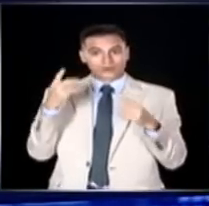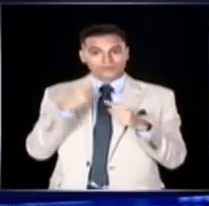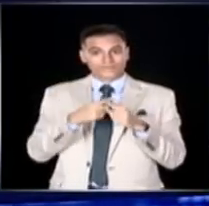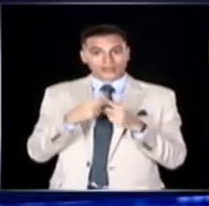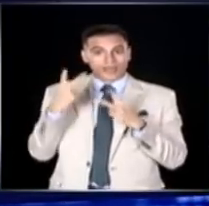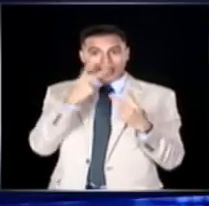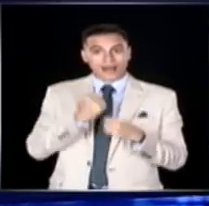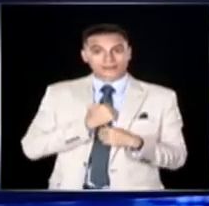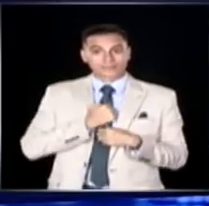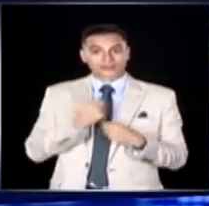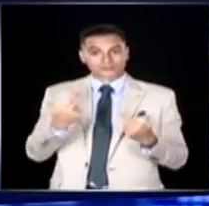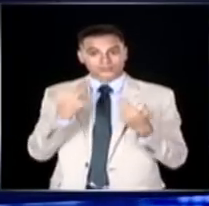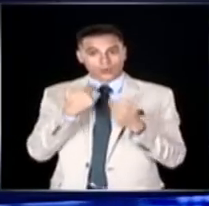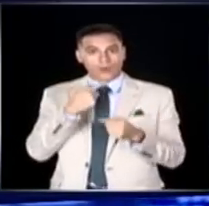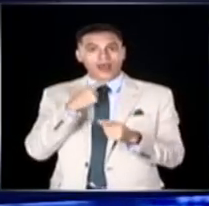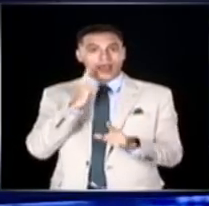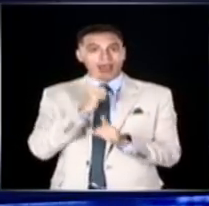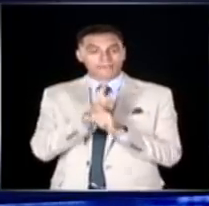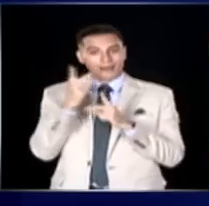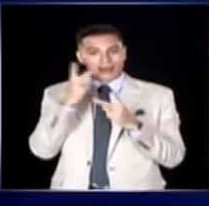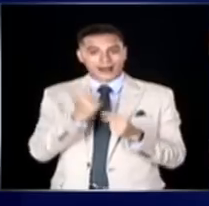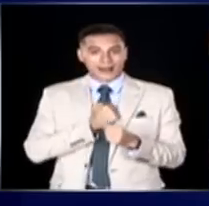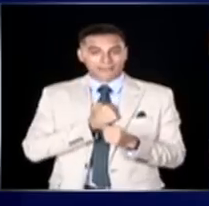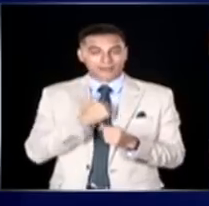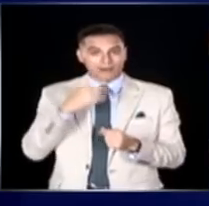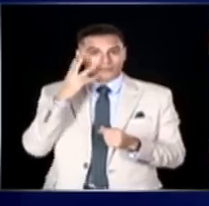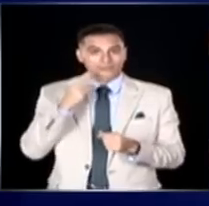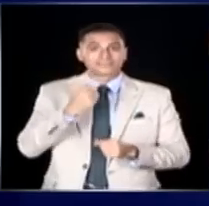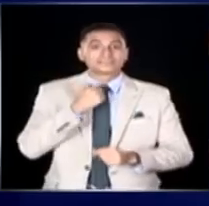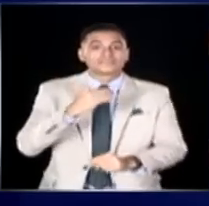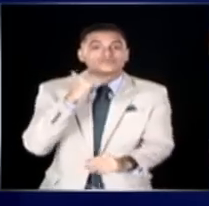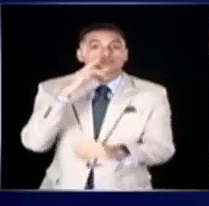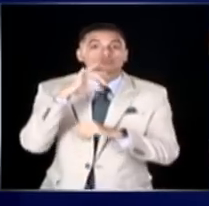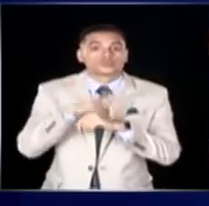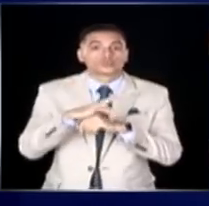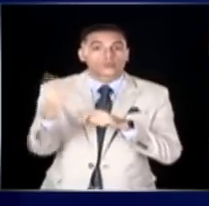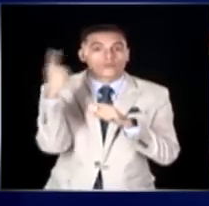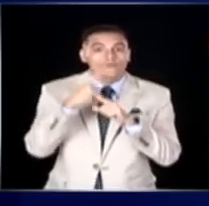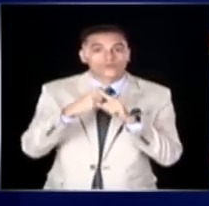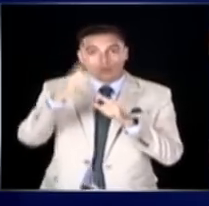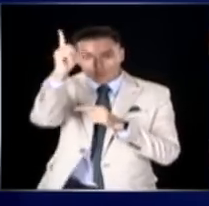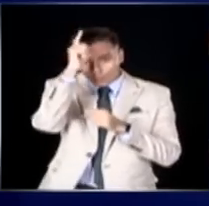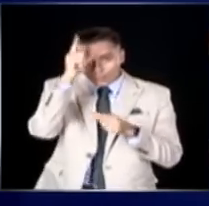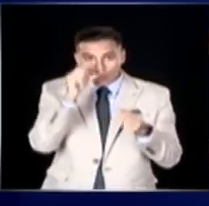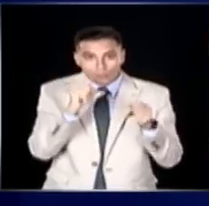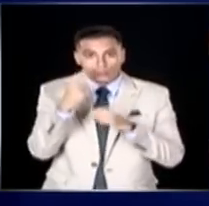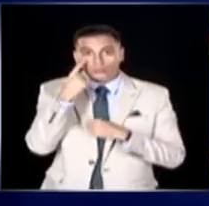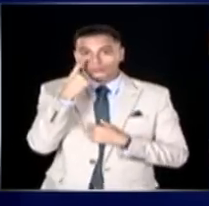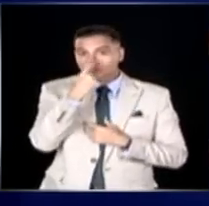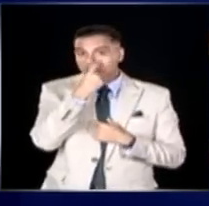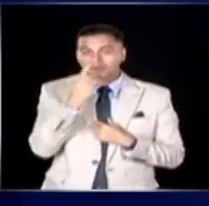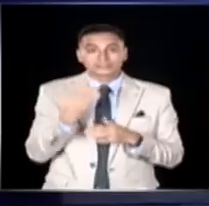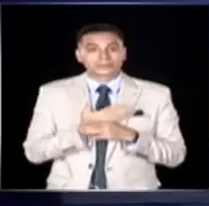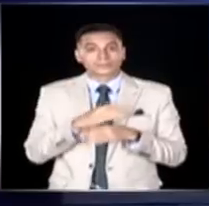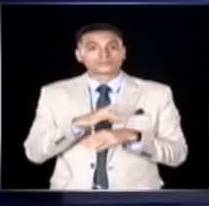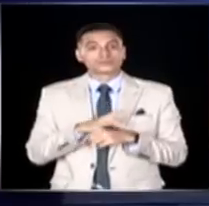حلمي الصراحة ان انا اقابل حضرتك واطلع في البرنامج. عايز ابقى دكتور عيون. اشمعنى عيون؟